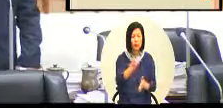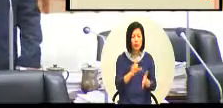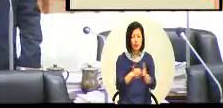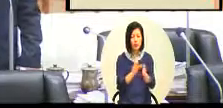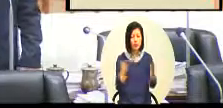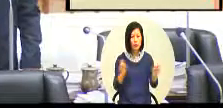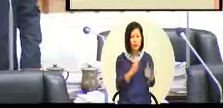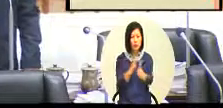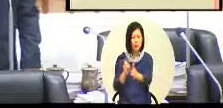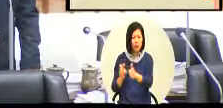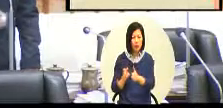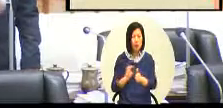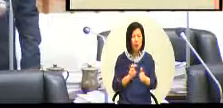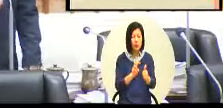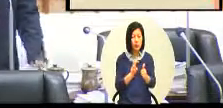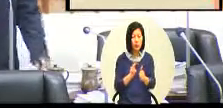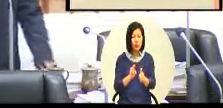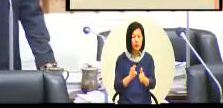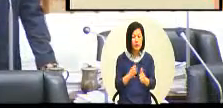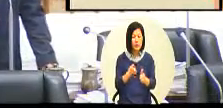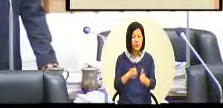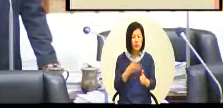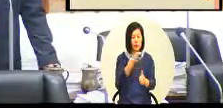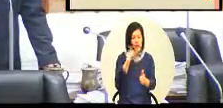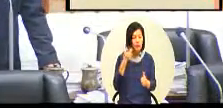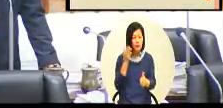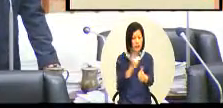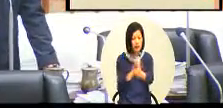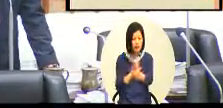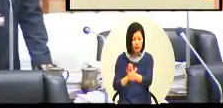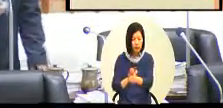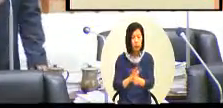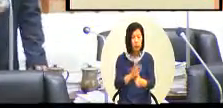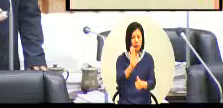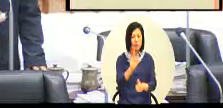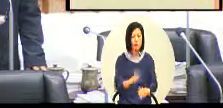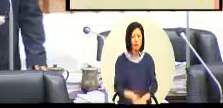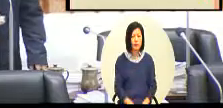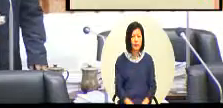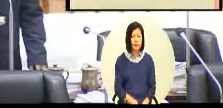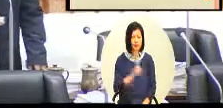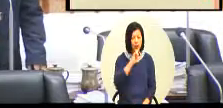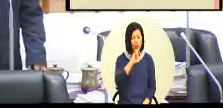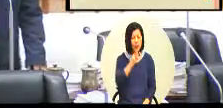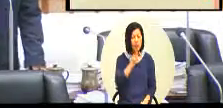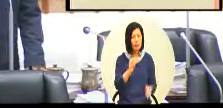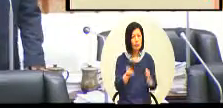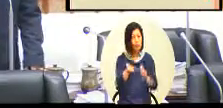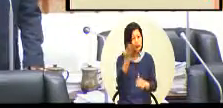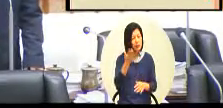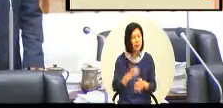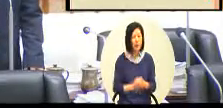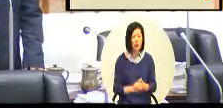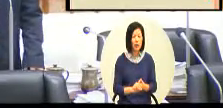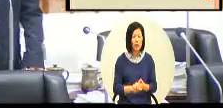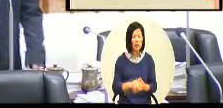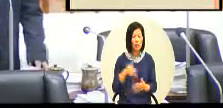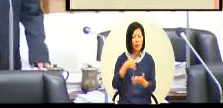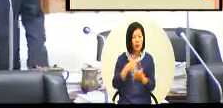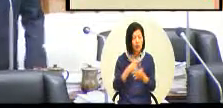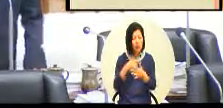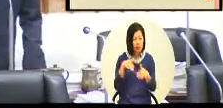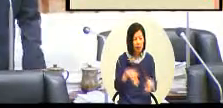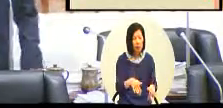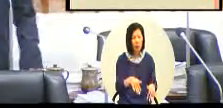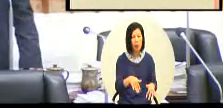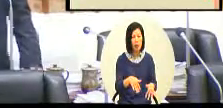里面能够享有它的里面的一些照顾的项次。那65岁以上的，我们来讲衰弱者，应该